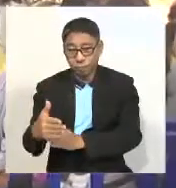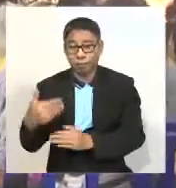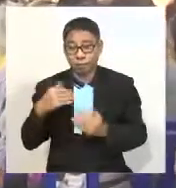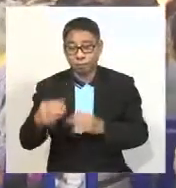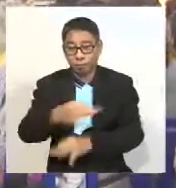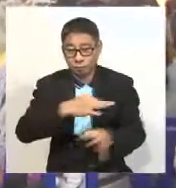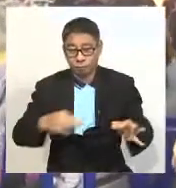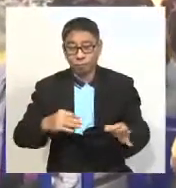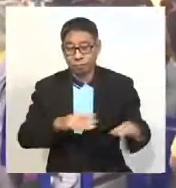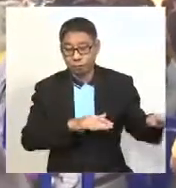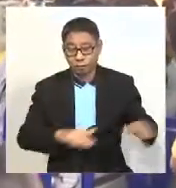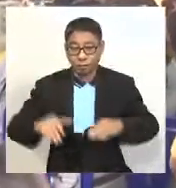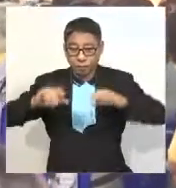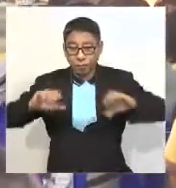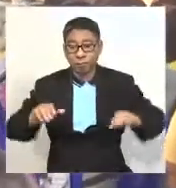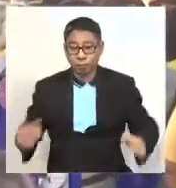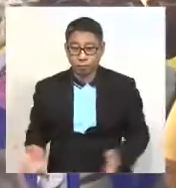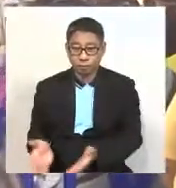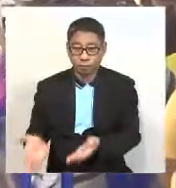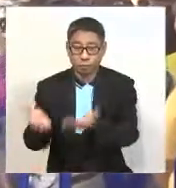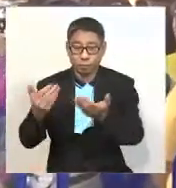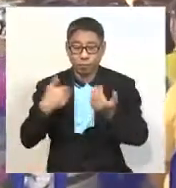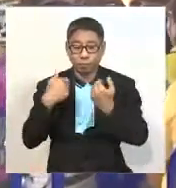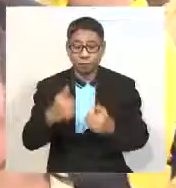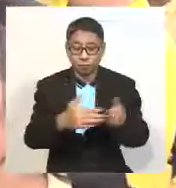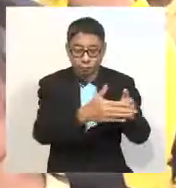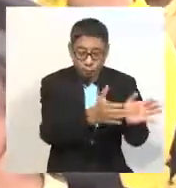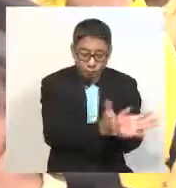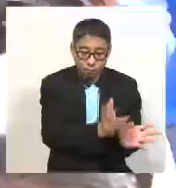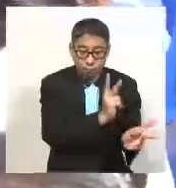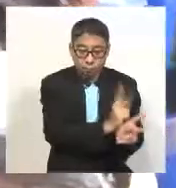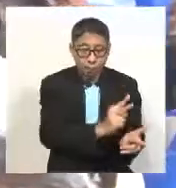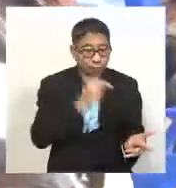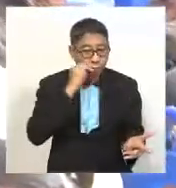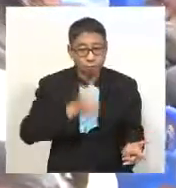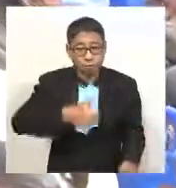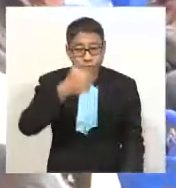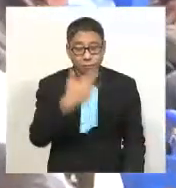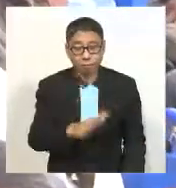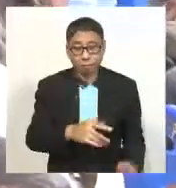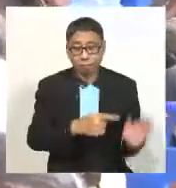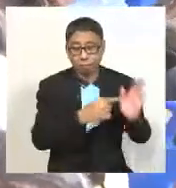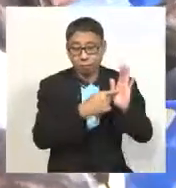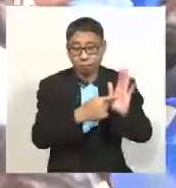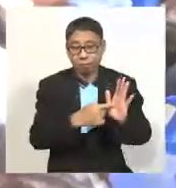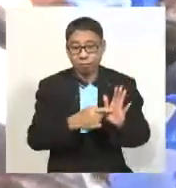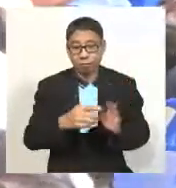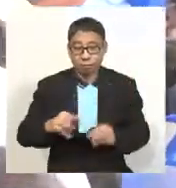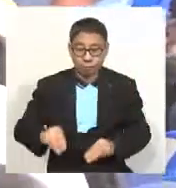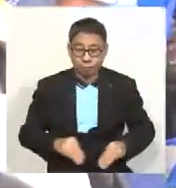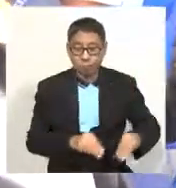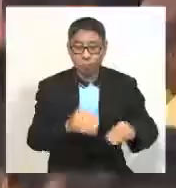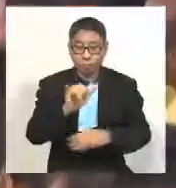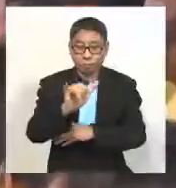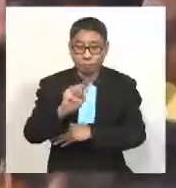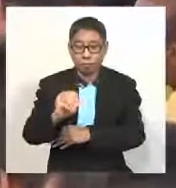นับสนุนอยู่แล้วแต่ก็ยอมรับว่าในบางพื้นที่อาจสร้างอ่างเก็บกักเก็บน้ำไม่ได้อย่างเช่นที่ลุ่มแม่